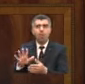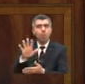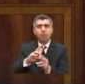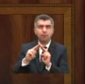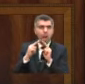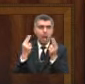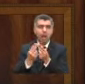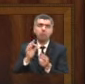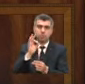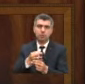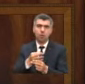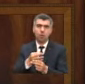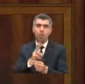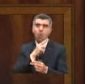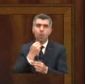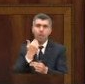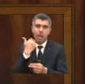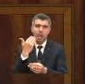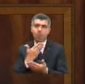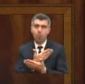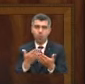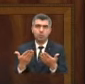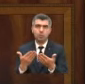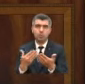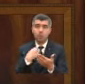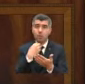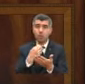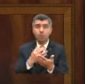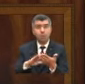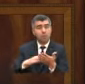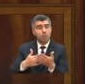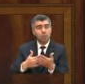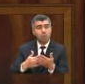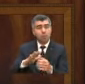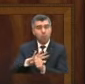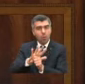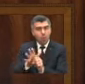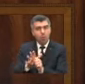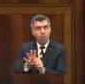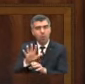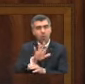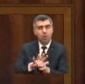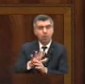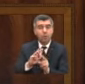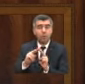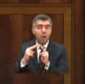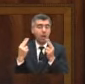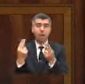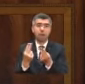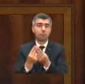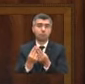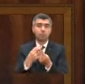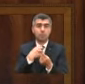ما يمكنش، الجائحة هذا حدث عالمي نحن ندبر تداعياته، ولكن هذاك التدبير ديالنا ديال التداعيات